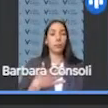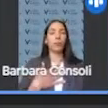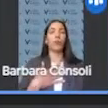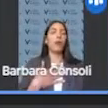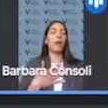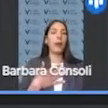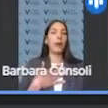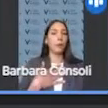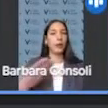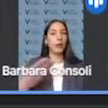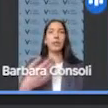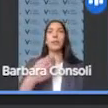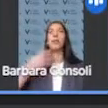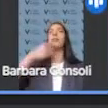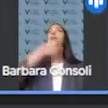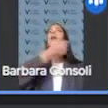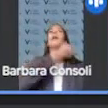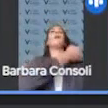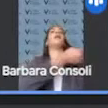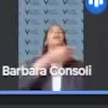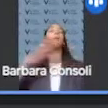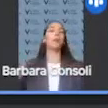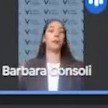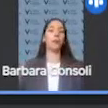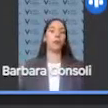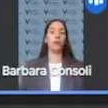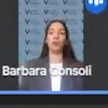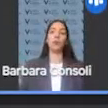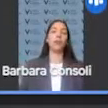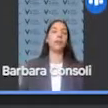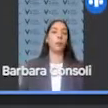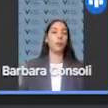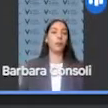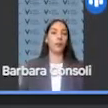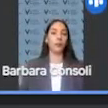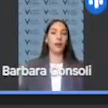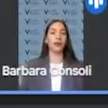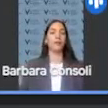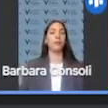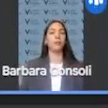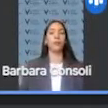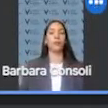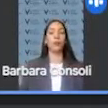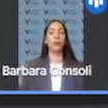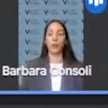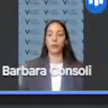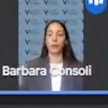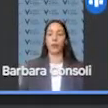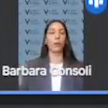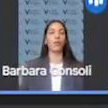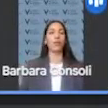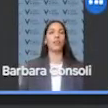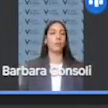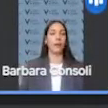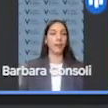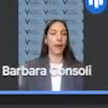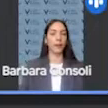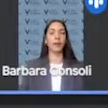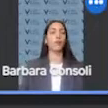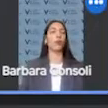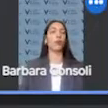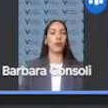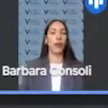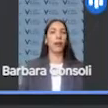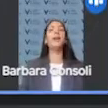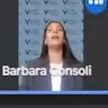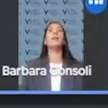stata appunto e quella che è la mia esperienza al Dipartimento di Giurisprudenza, questa in realtà non può che essere una scelta sbagliata